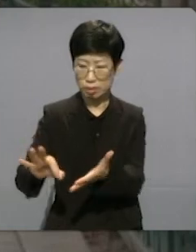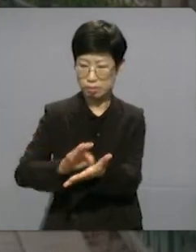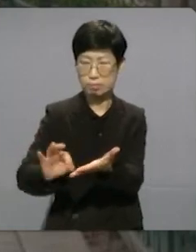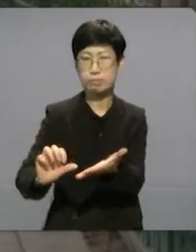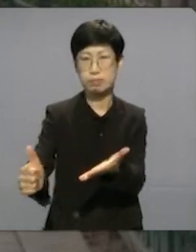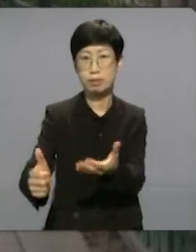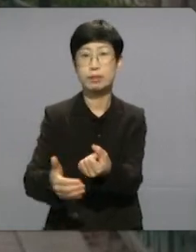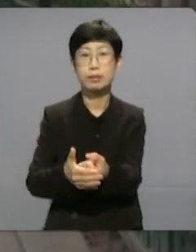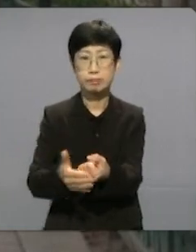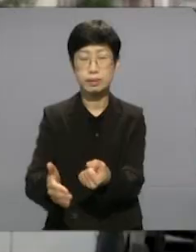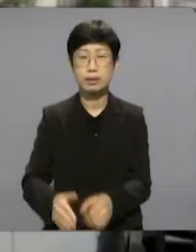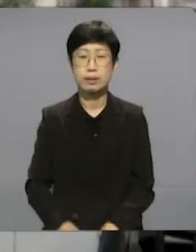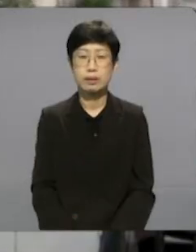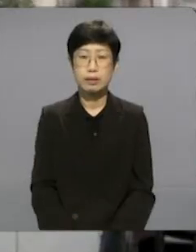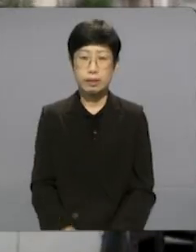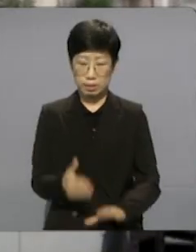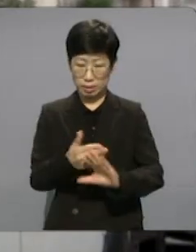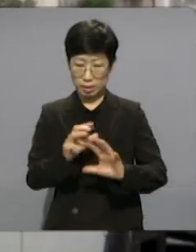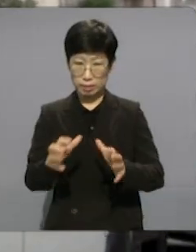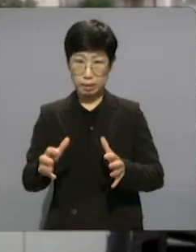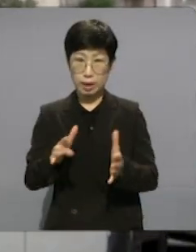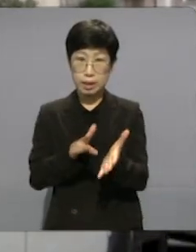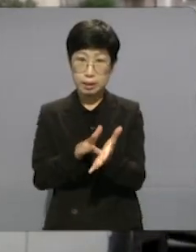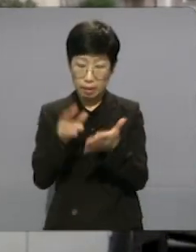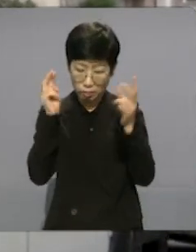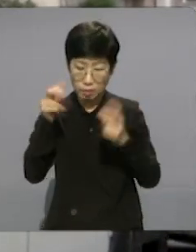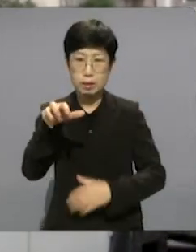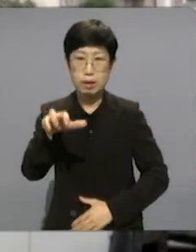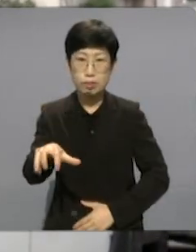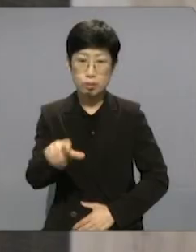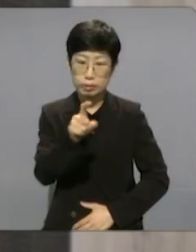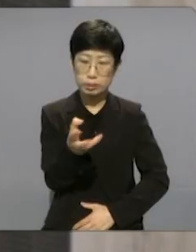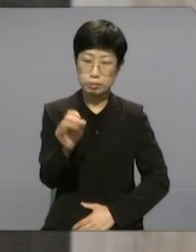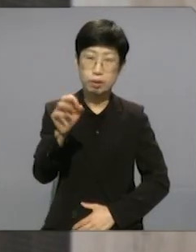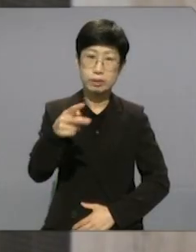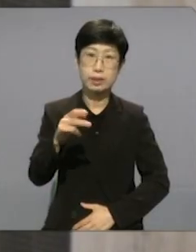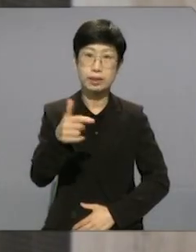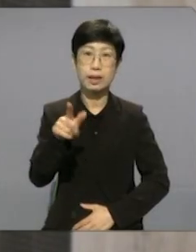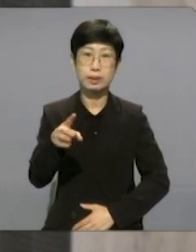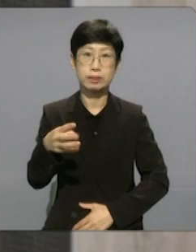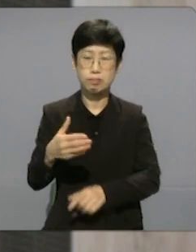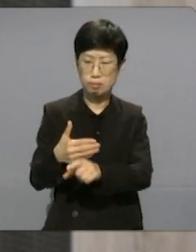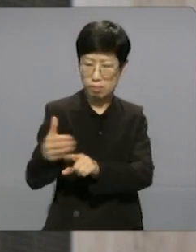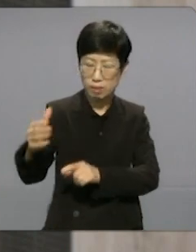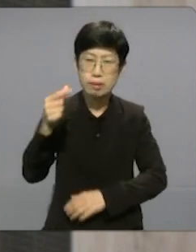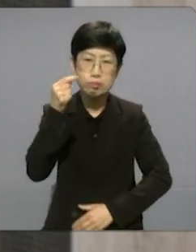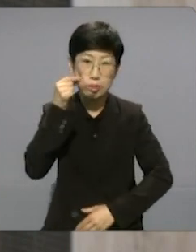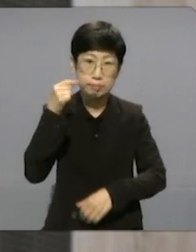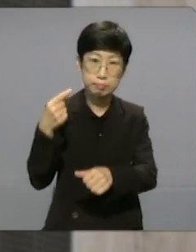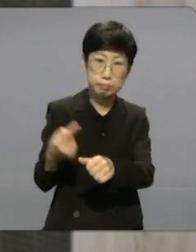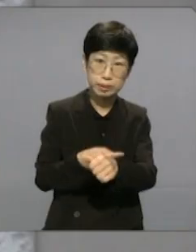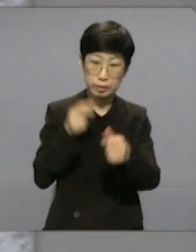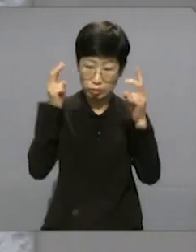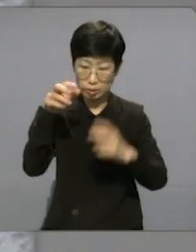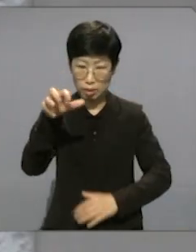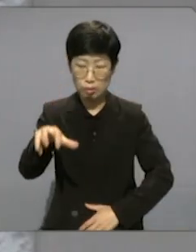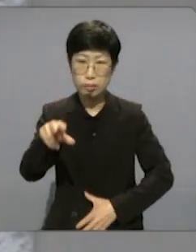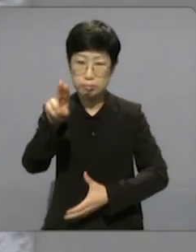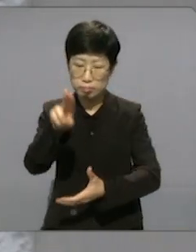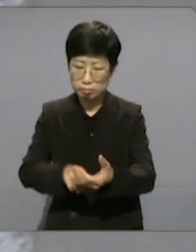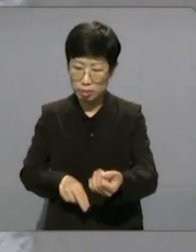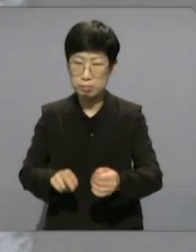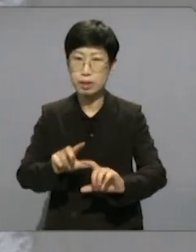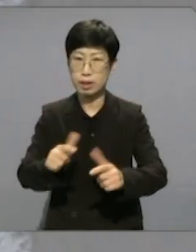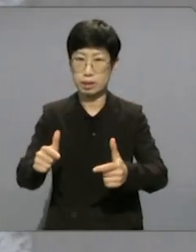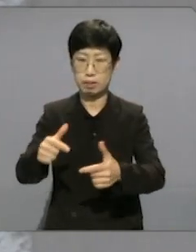문제. 튀니지가 외국계 약품 공급 업체들의 10억 디나르 가량을 빚지게 되면서 해당 업체들이 판매를